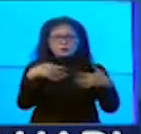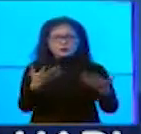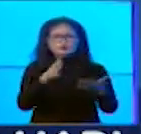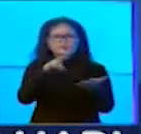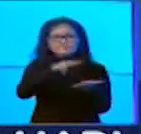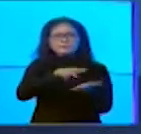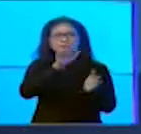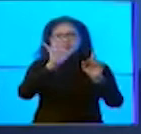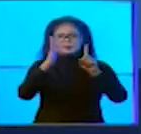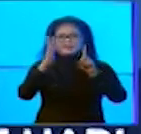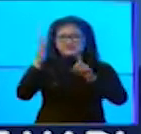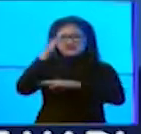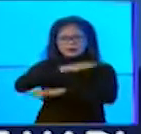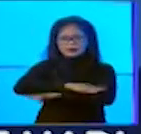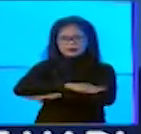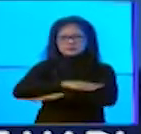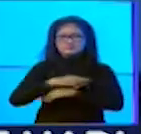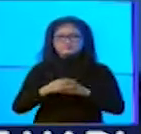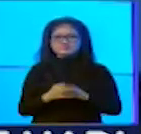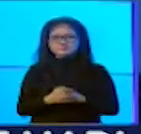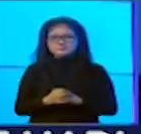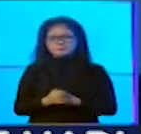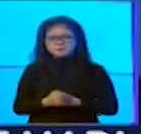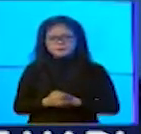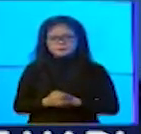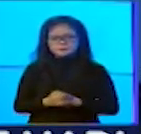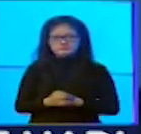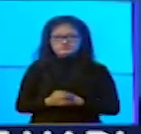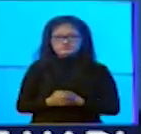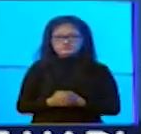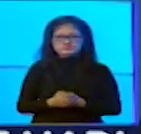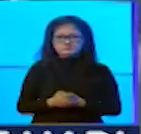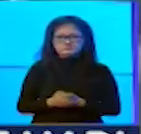dengan masa berlaku 15hari Grand